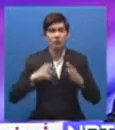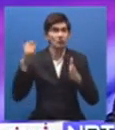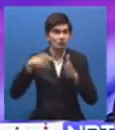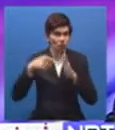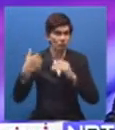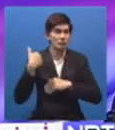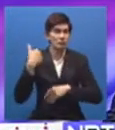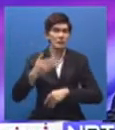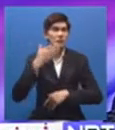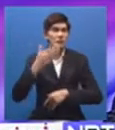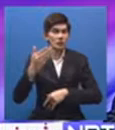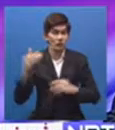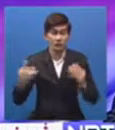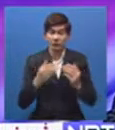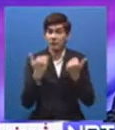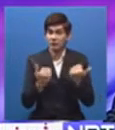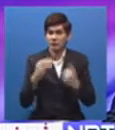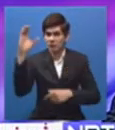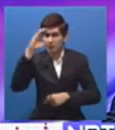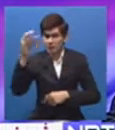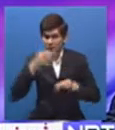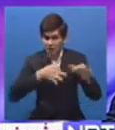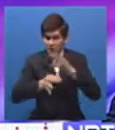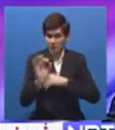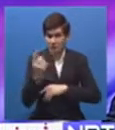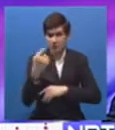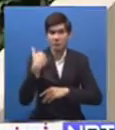อเนื่องและยังพยายามจัดหาทดแทน